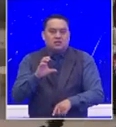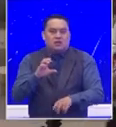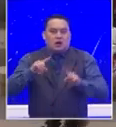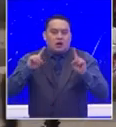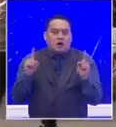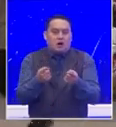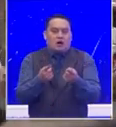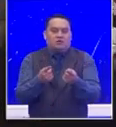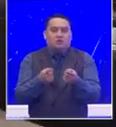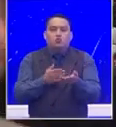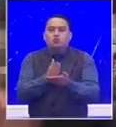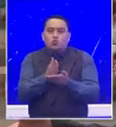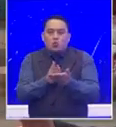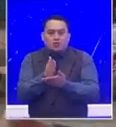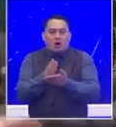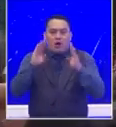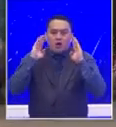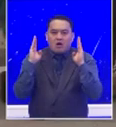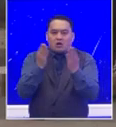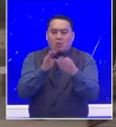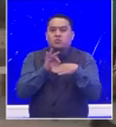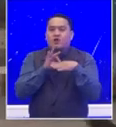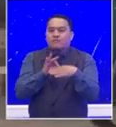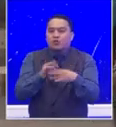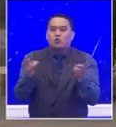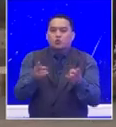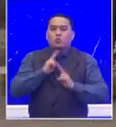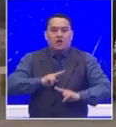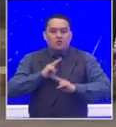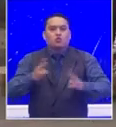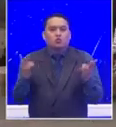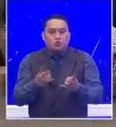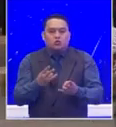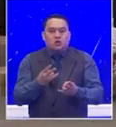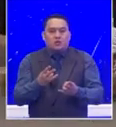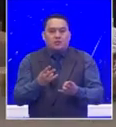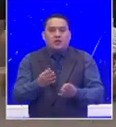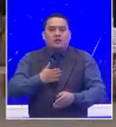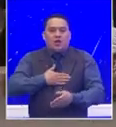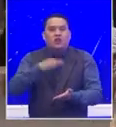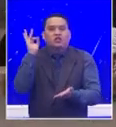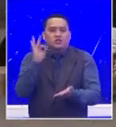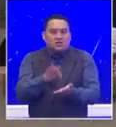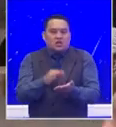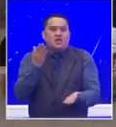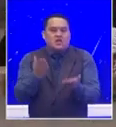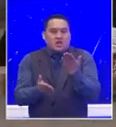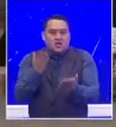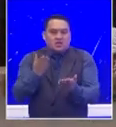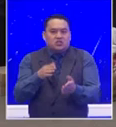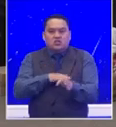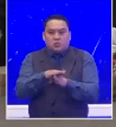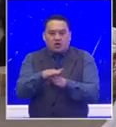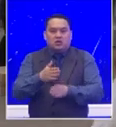карантинная служба. Вот они здесь работают, они проводят такую работу. Вот. Наша задача, если он совсем не